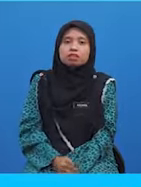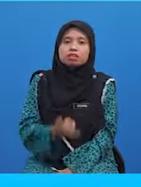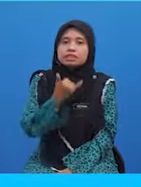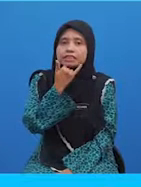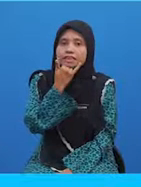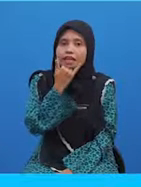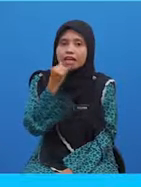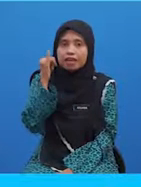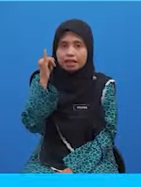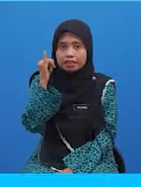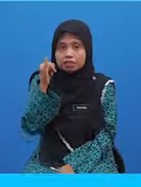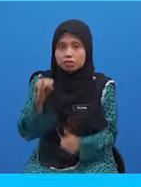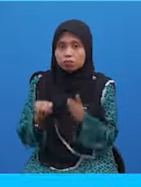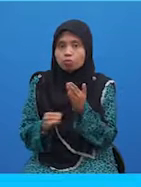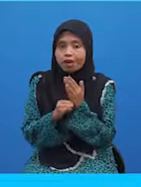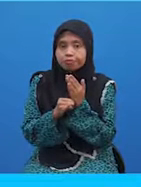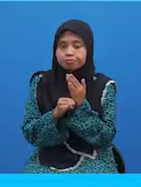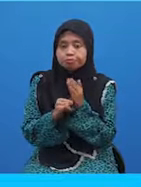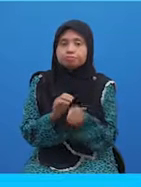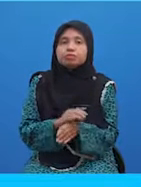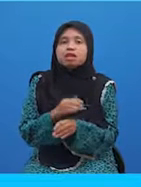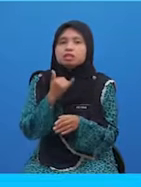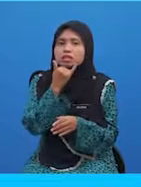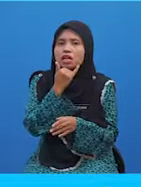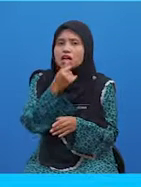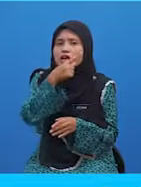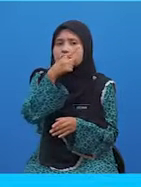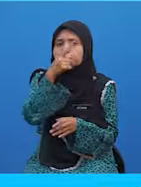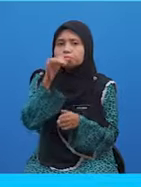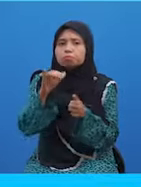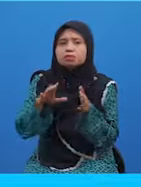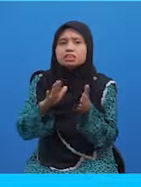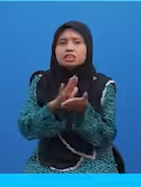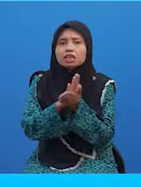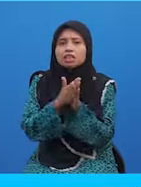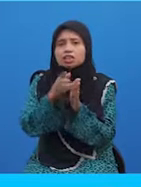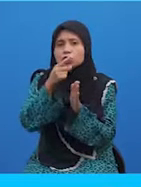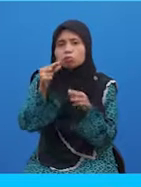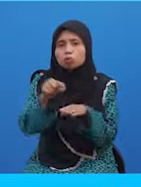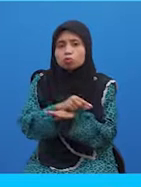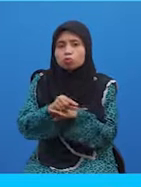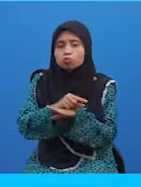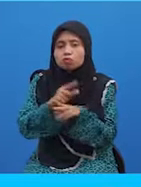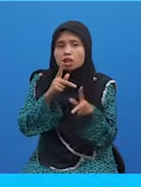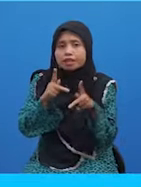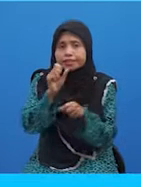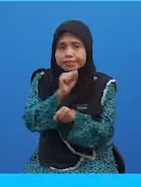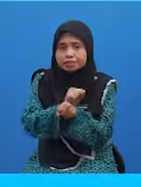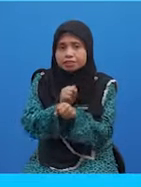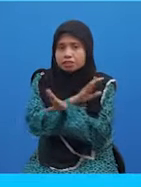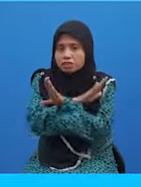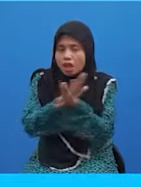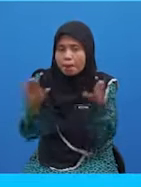Kesalahan imbuhan kata kerja. Kesalahan ini berlaku dalam ayat yang menggunakan kata kerja